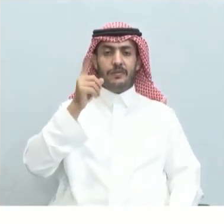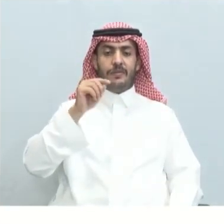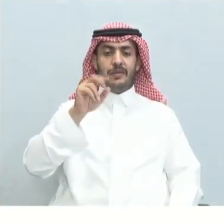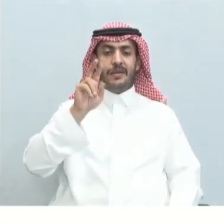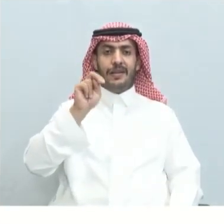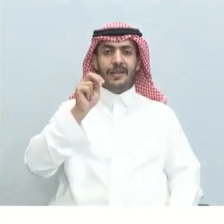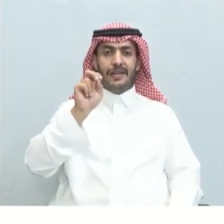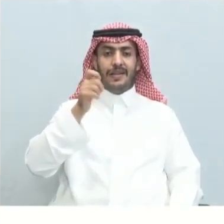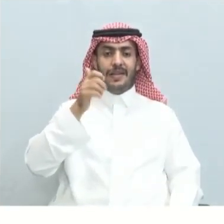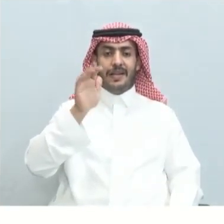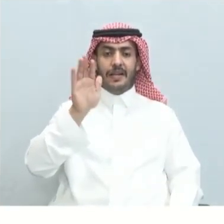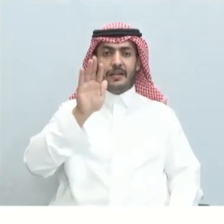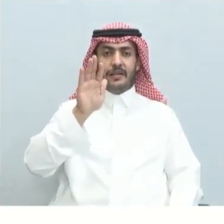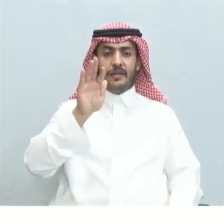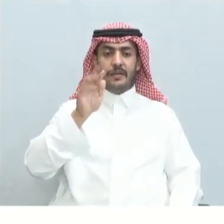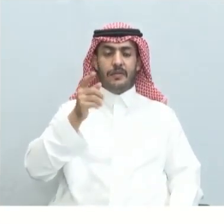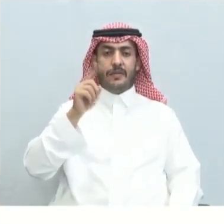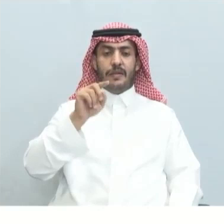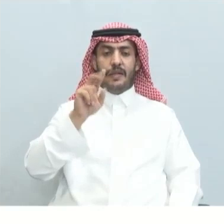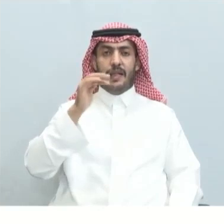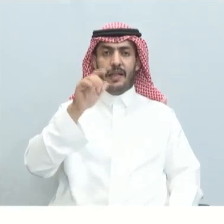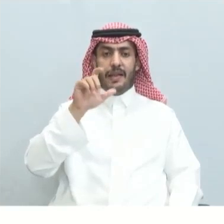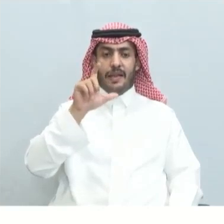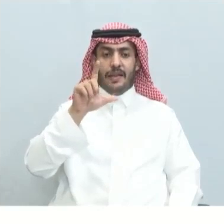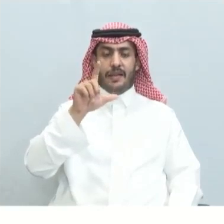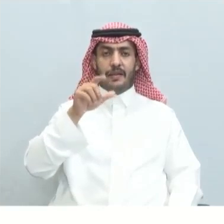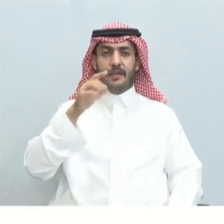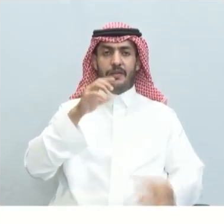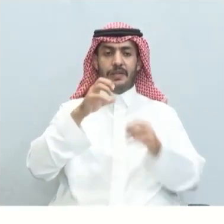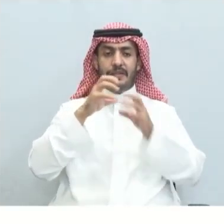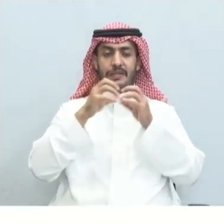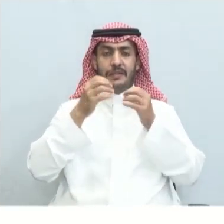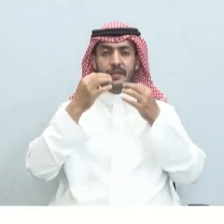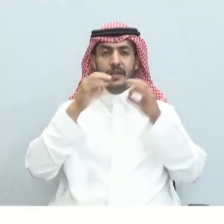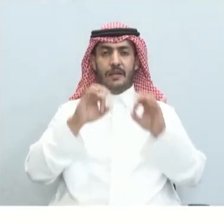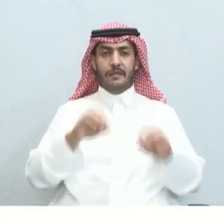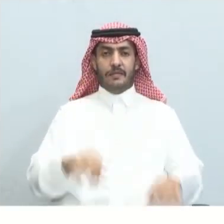القياس التحليل والاستدلال